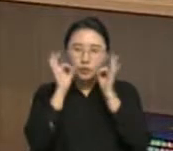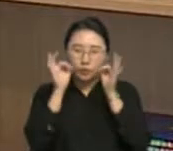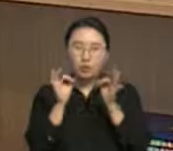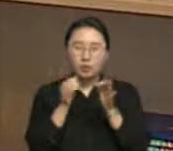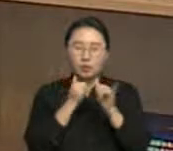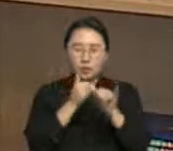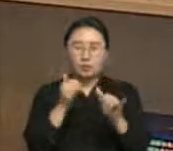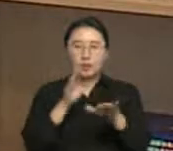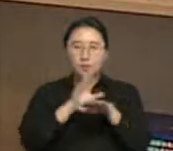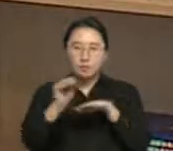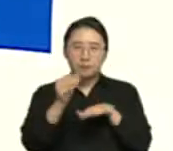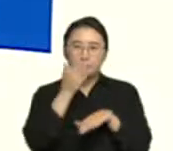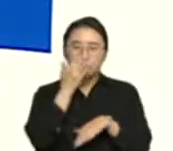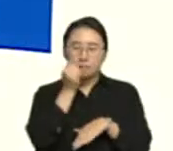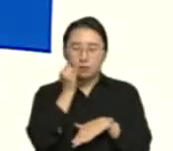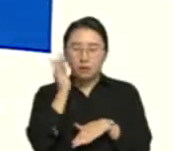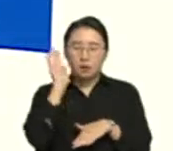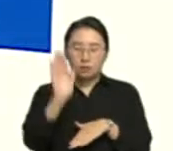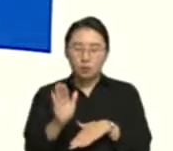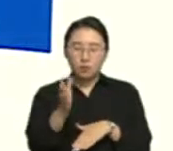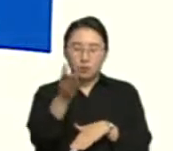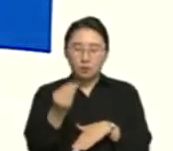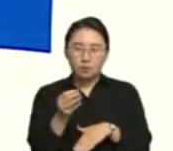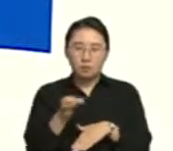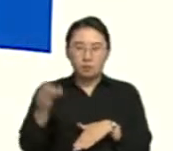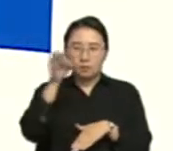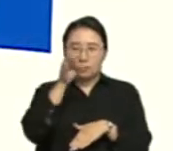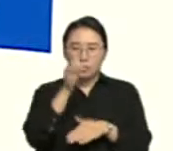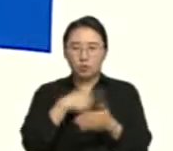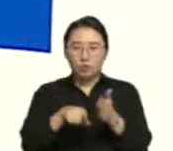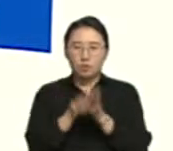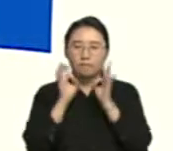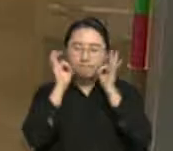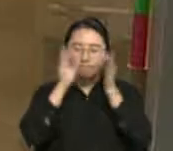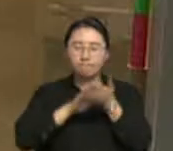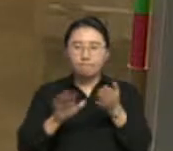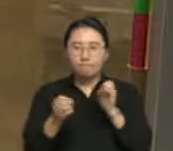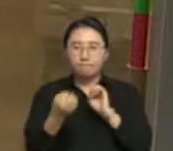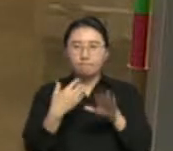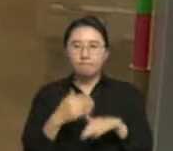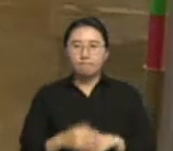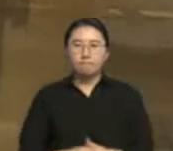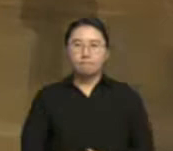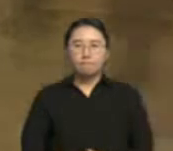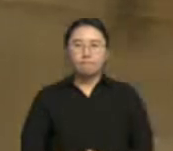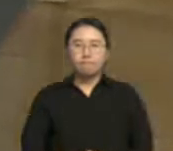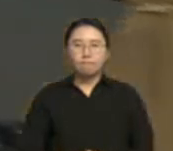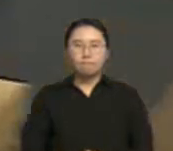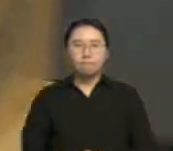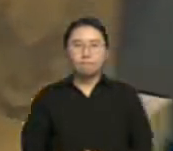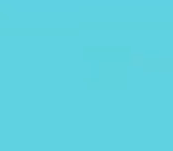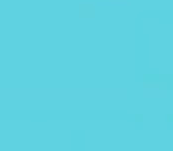수상의 지름 길이었다 며 앞으로 임대료 상승 억제를 위해 더 노력하겠다 고 밝혔습니다